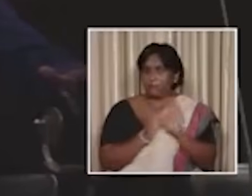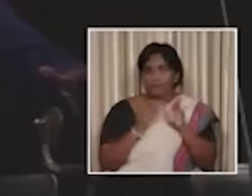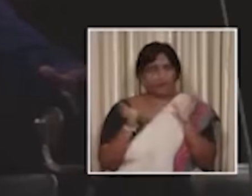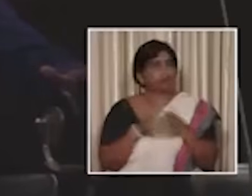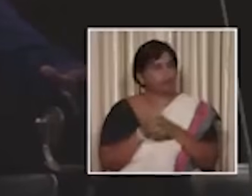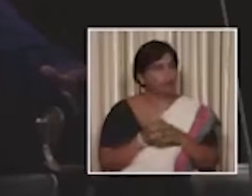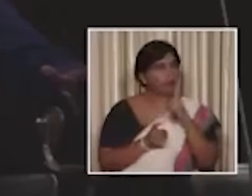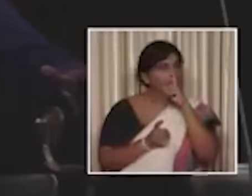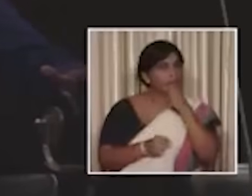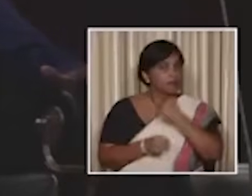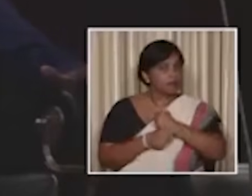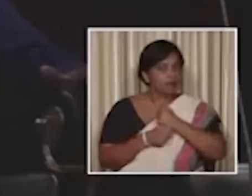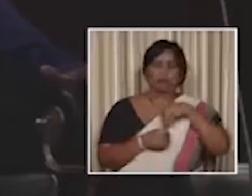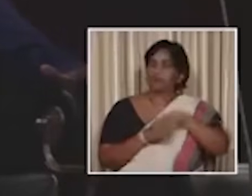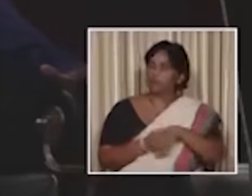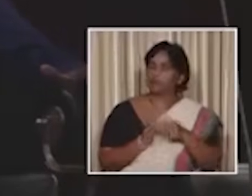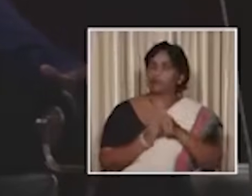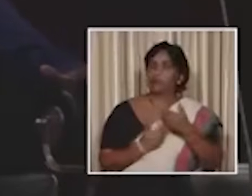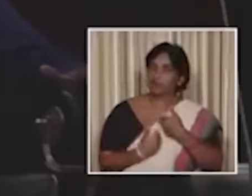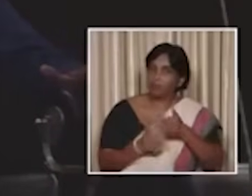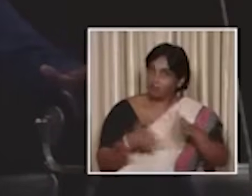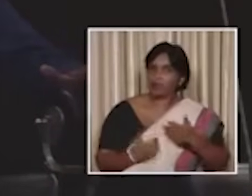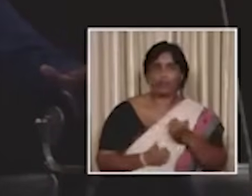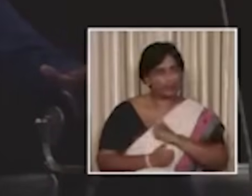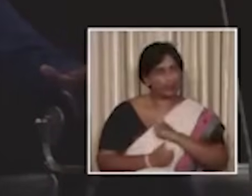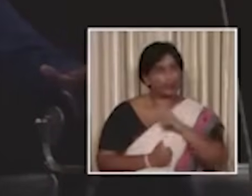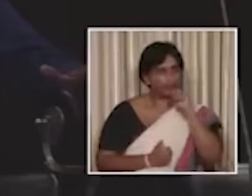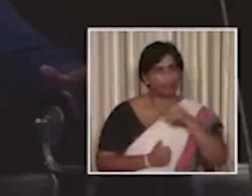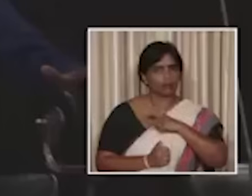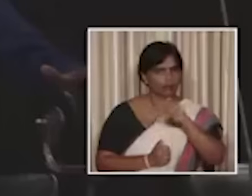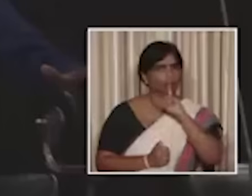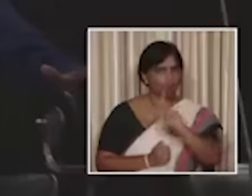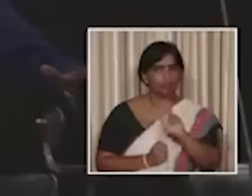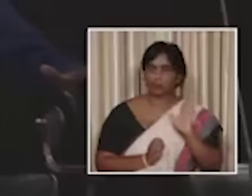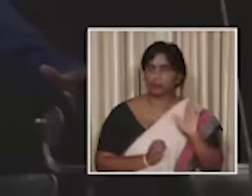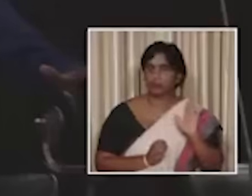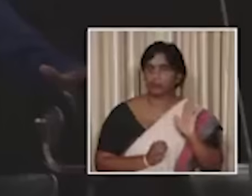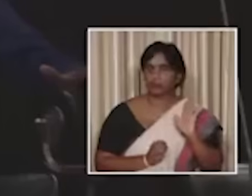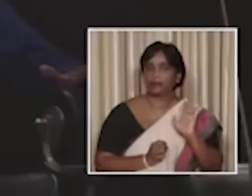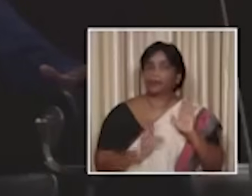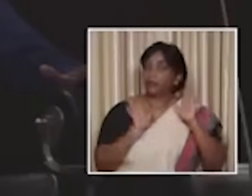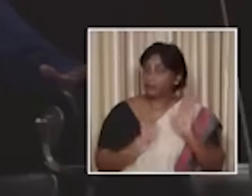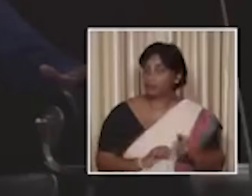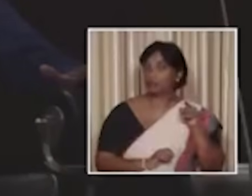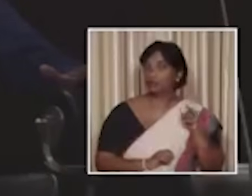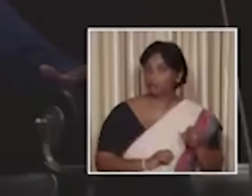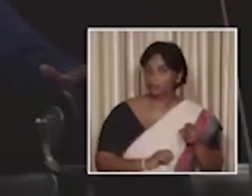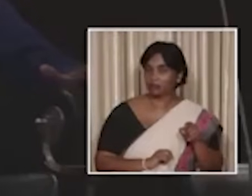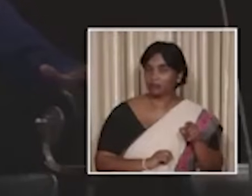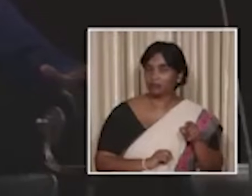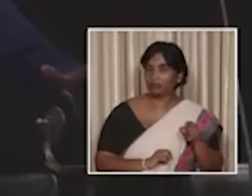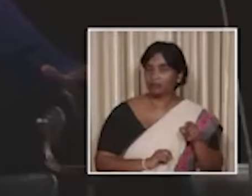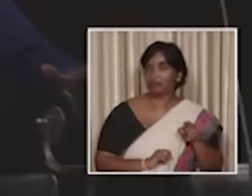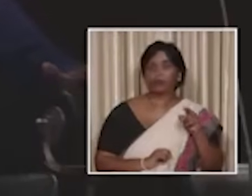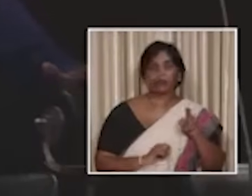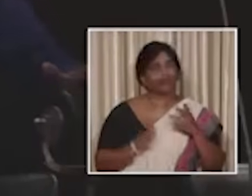yet willing. But then how is that being reciprocated? How is that being reciprocated? It's up to